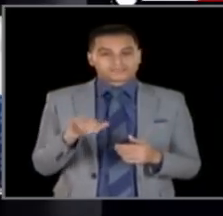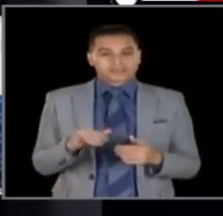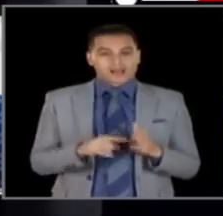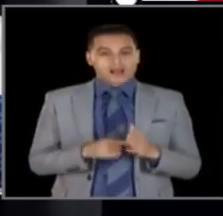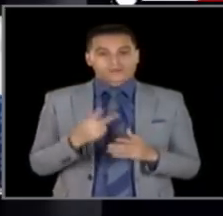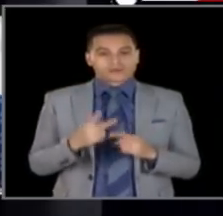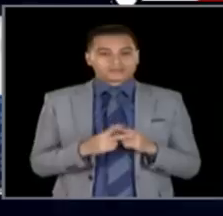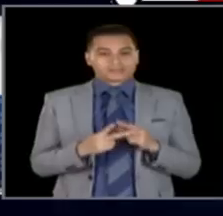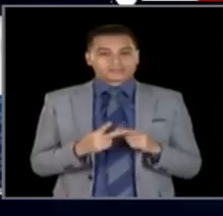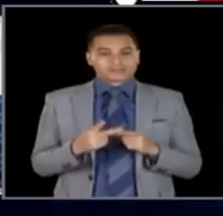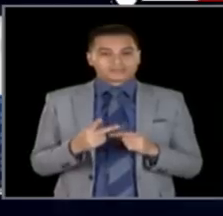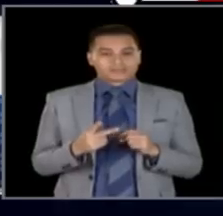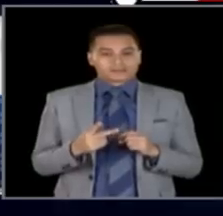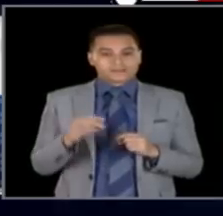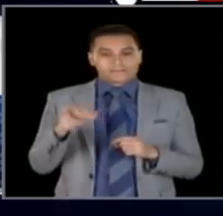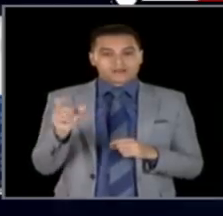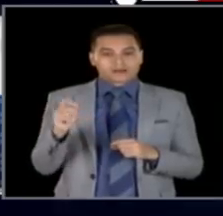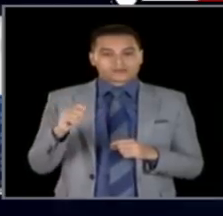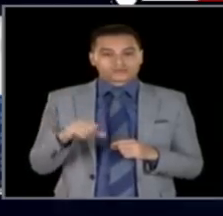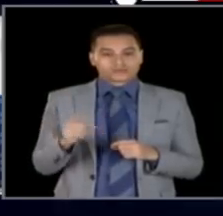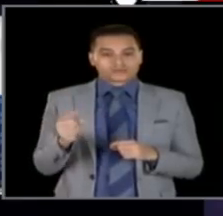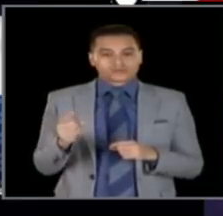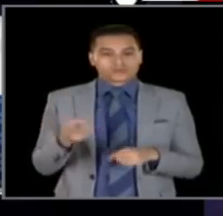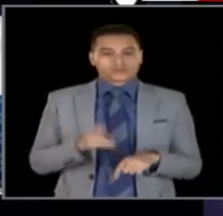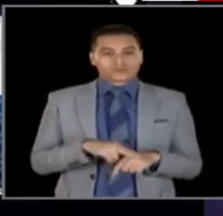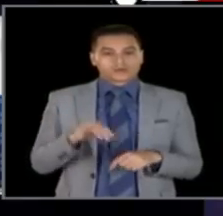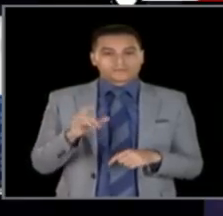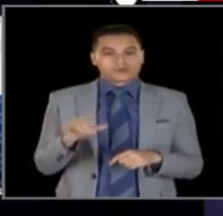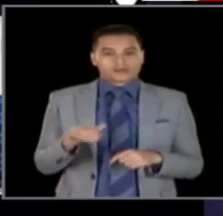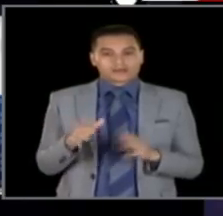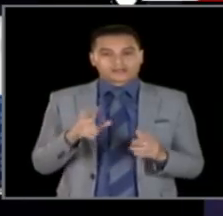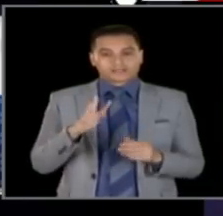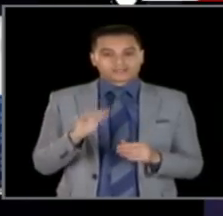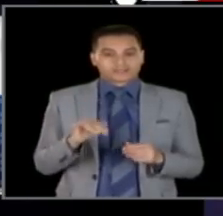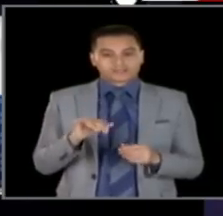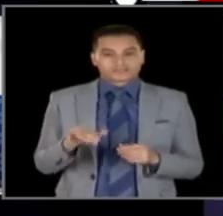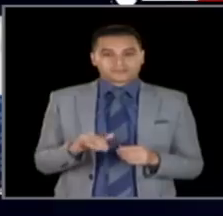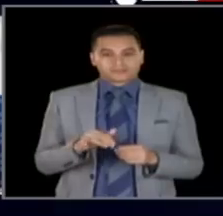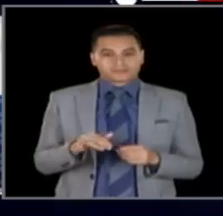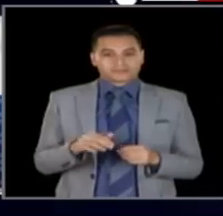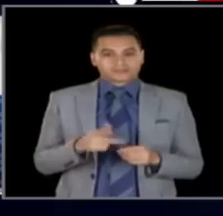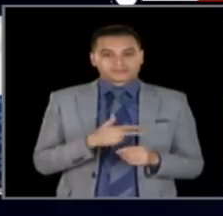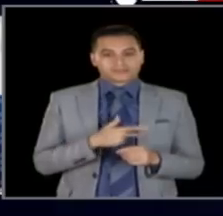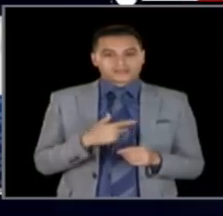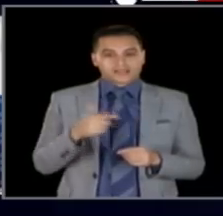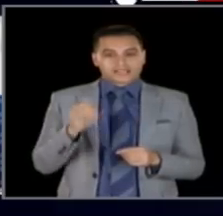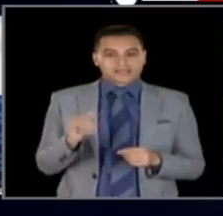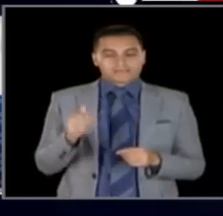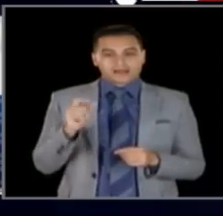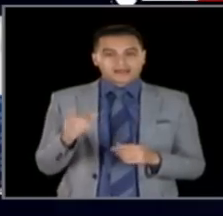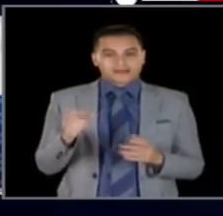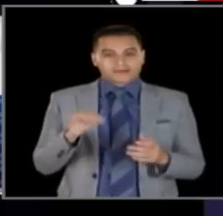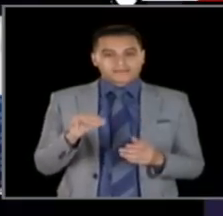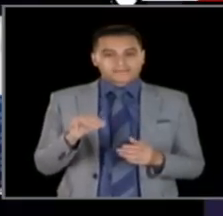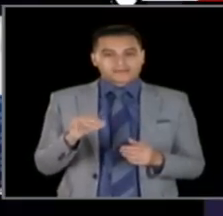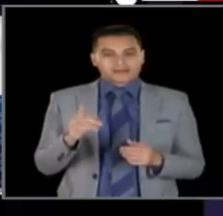مفروض تستبعديهم منصور عز الدين ومنى الشيمي. ليش فاطمة أنديل؟ عشان كنت أقول هي ما بين إيمان مرسال فاطمة أنديل